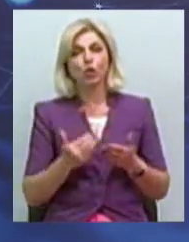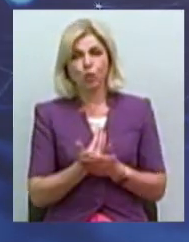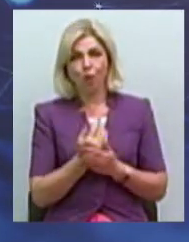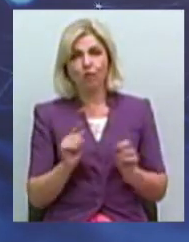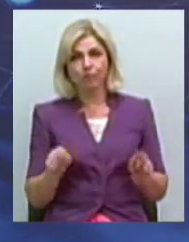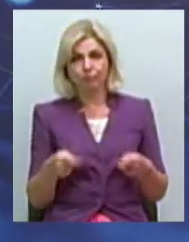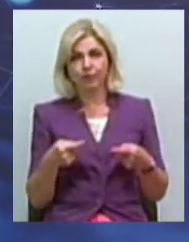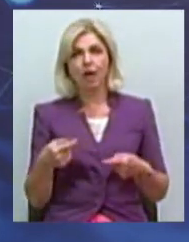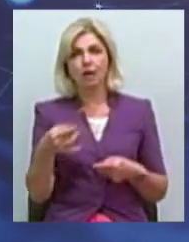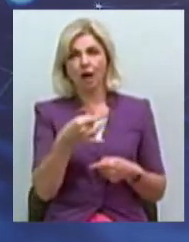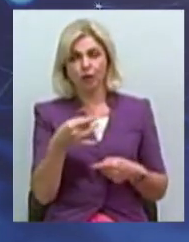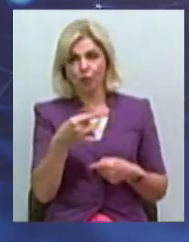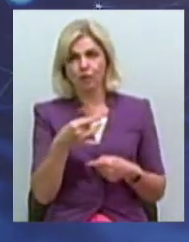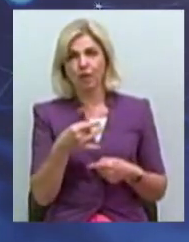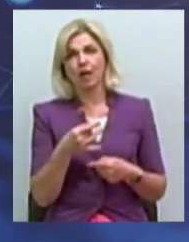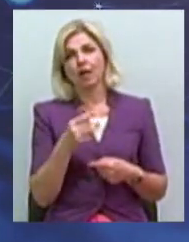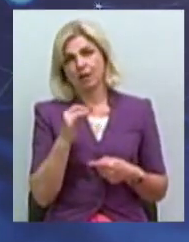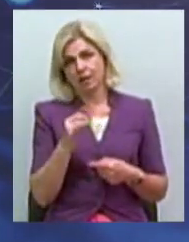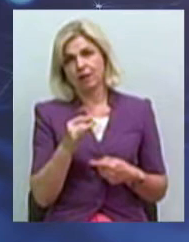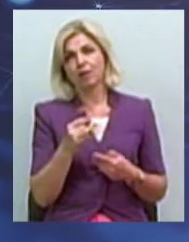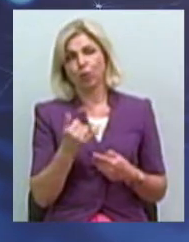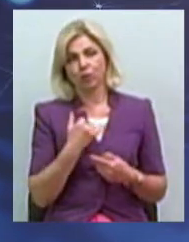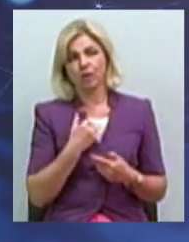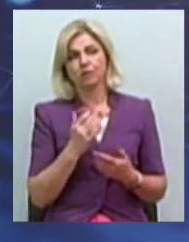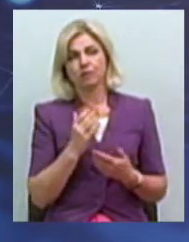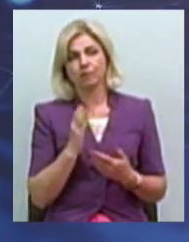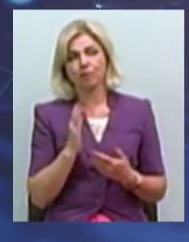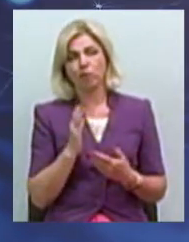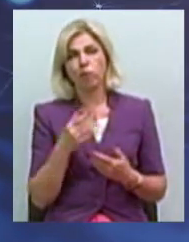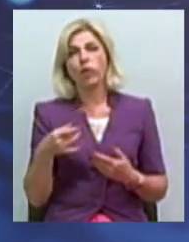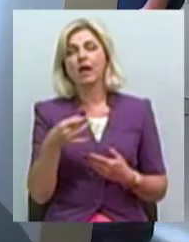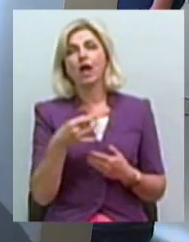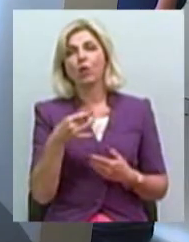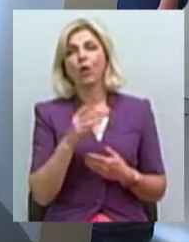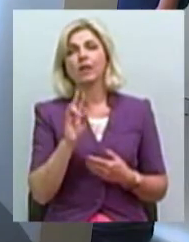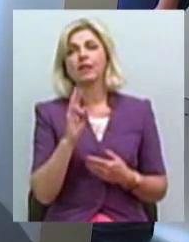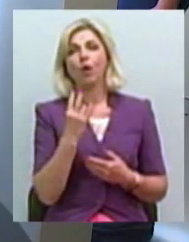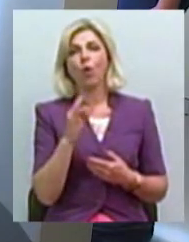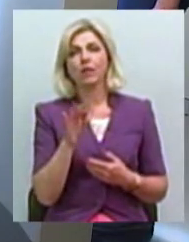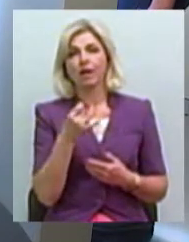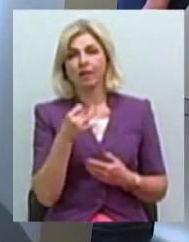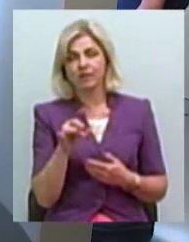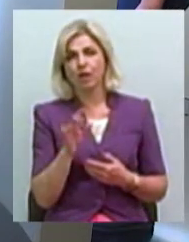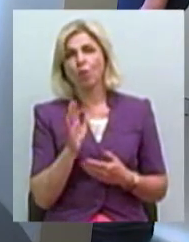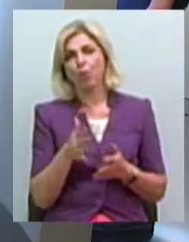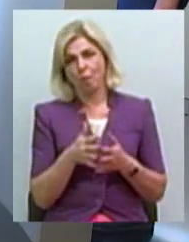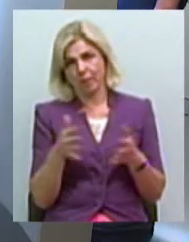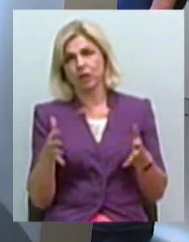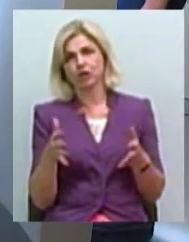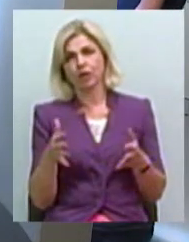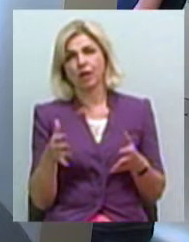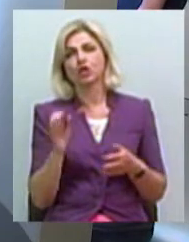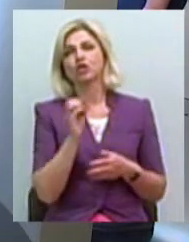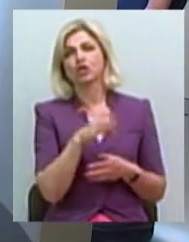районі. Прямо Миколаївський у нас буде... Він буде найбільший і з найбільшим населенням. І з гаком так. Рази більшим,